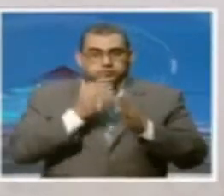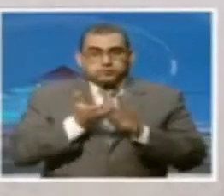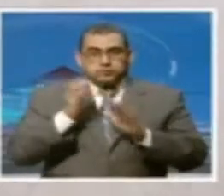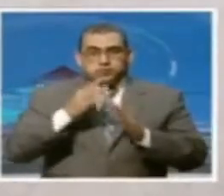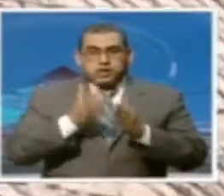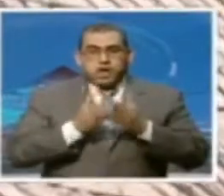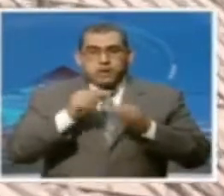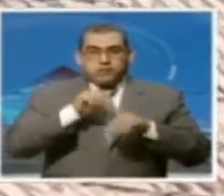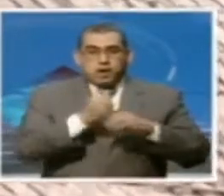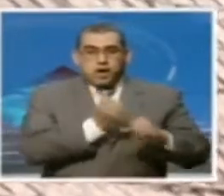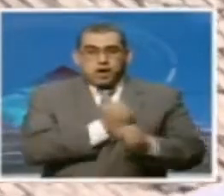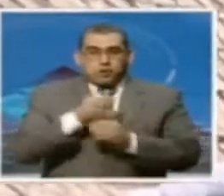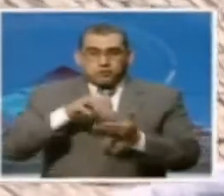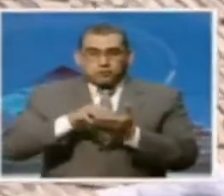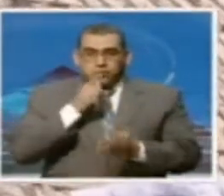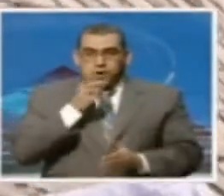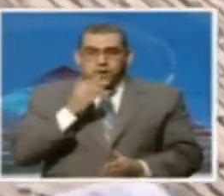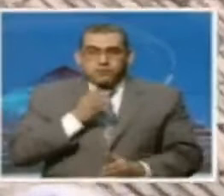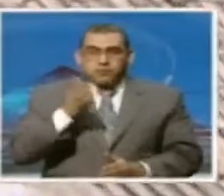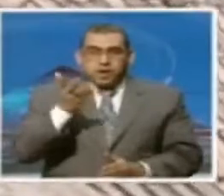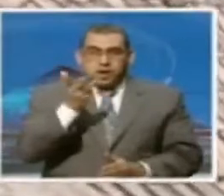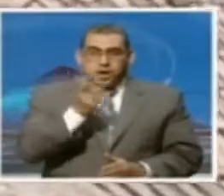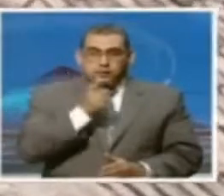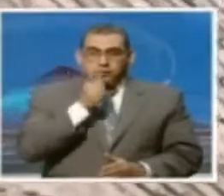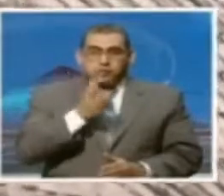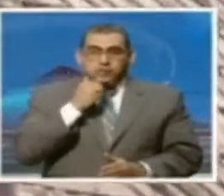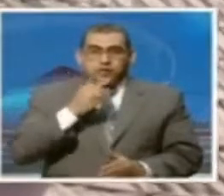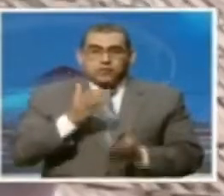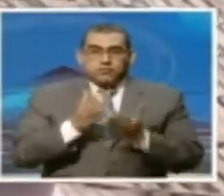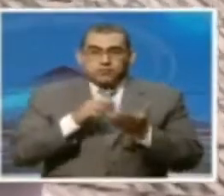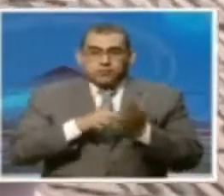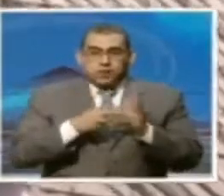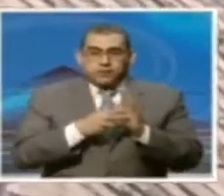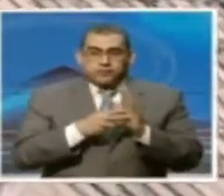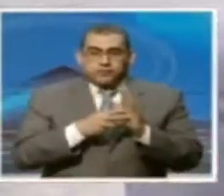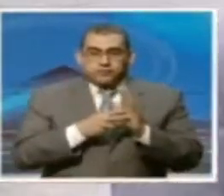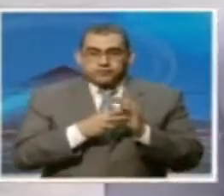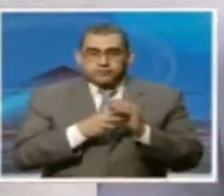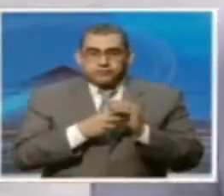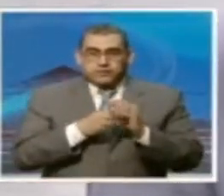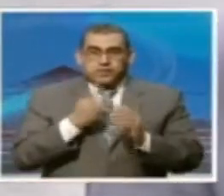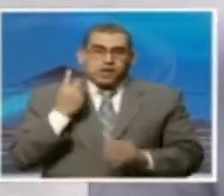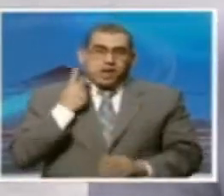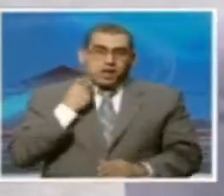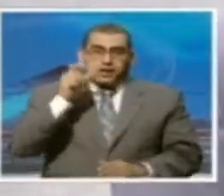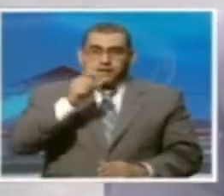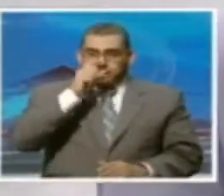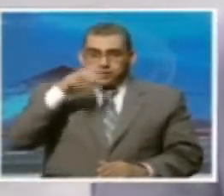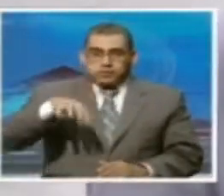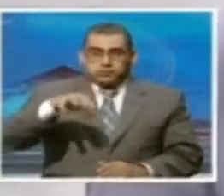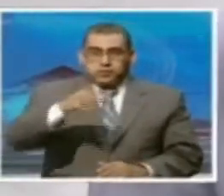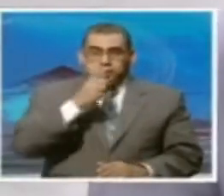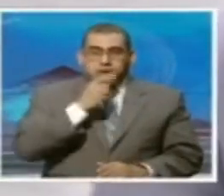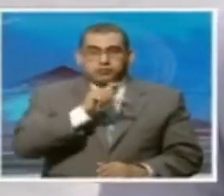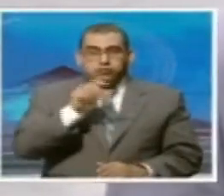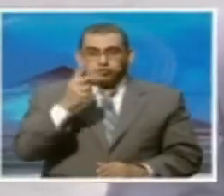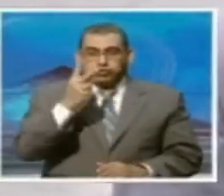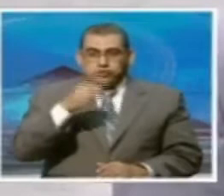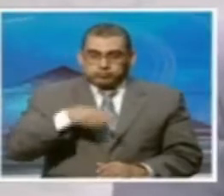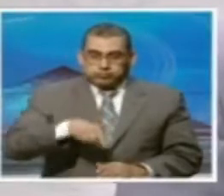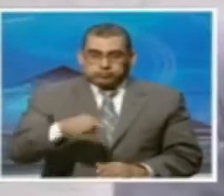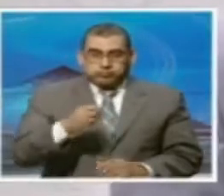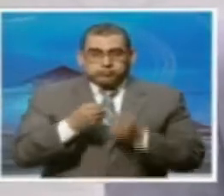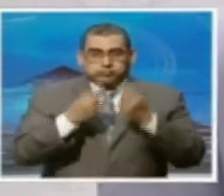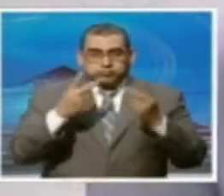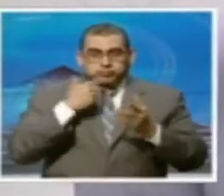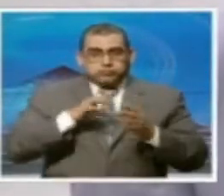القناطر يسابق العاملون الزمن لإنجاز المشروع الذي يخدم عددا من القرى. فاضل لنا حوالي شهرين وننهي